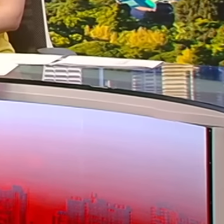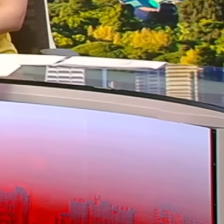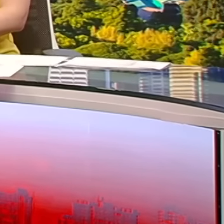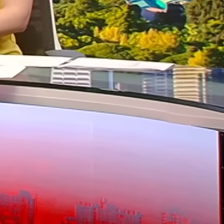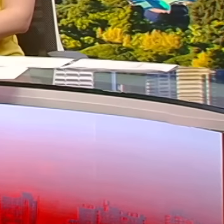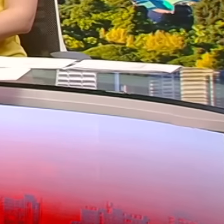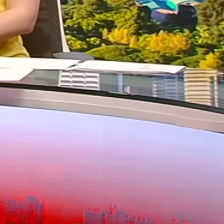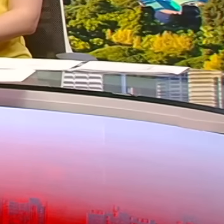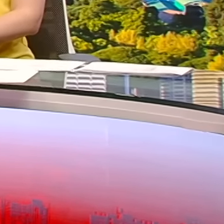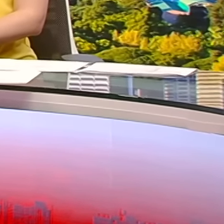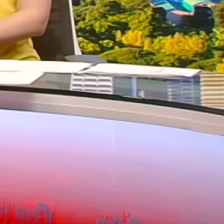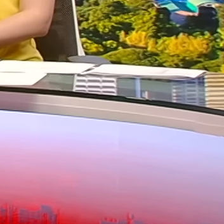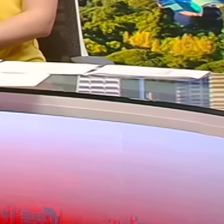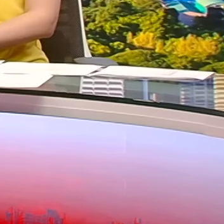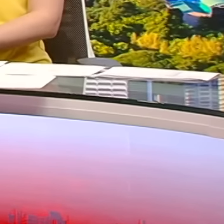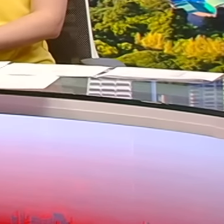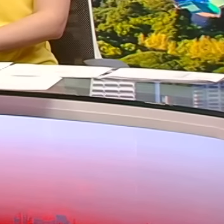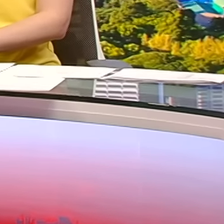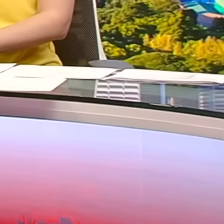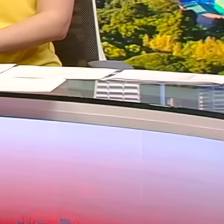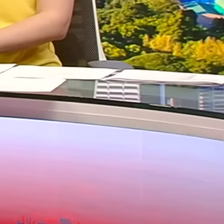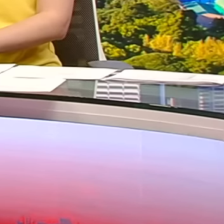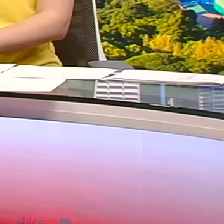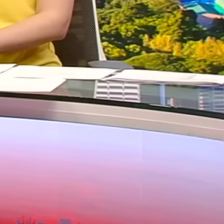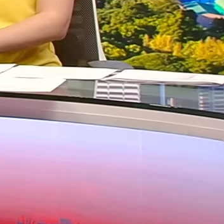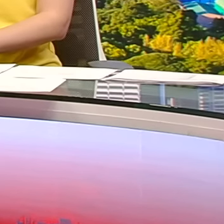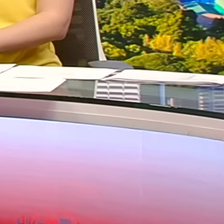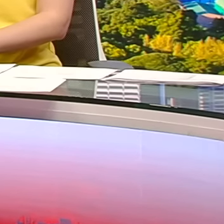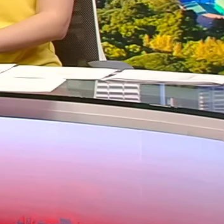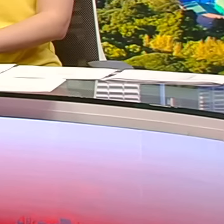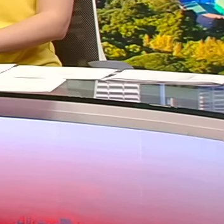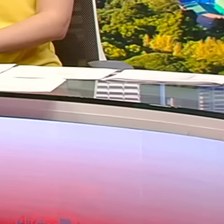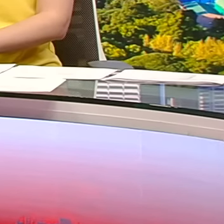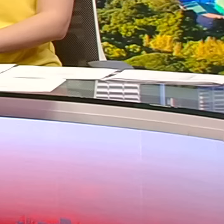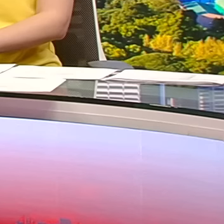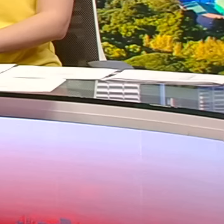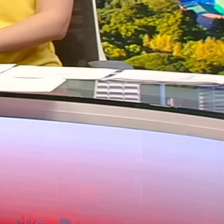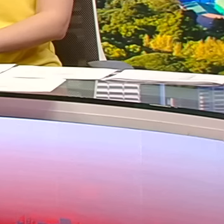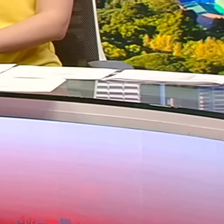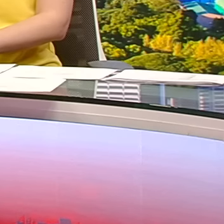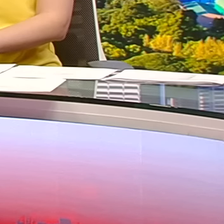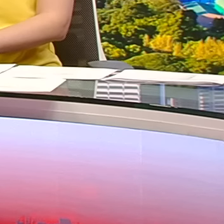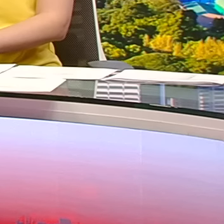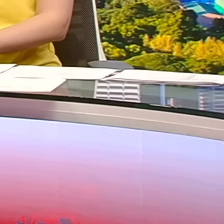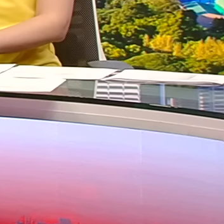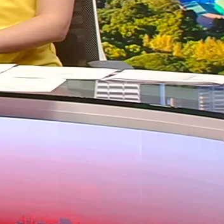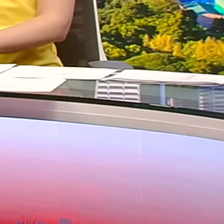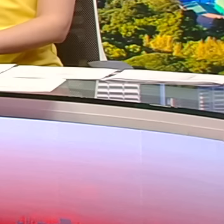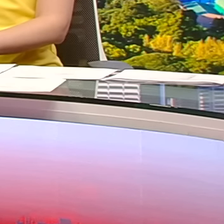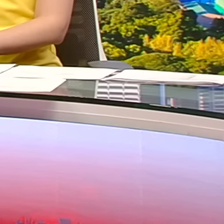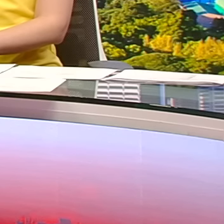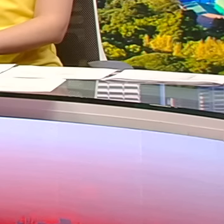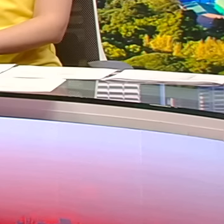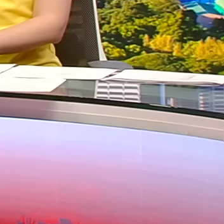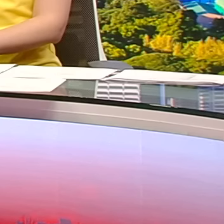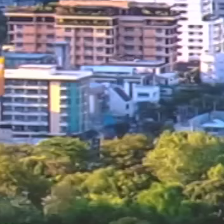รัสเซียได้เปิดปฏิบัติการโจมตีทางอากาศใส่เมืองคาร์คิฟของยูเครนนะครับด้านอีกด้านหนึ่งเนี่ยยูเครนก็โจมตีรัสเซียต่อเนื่องเหมือนกัน